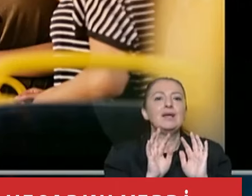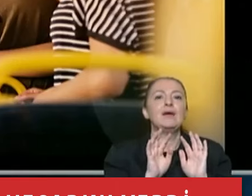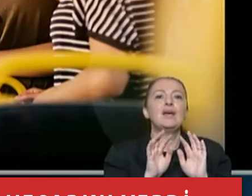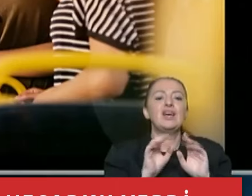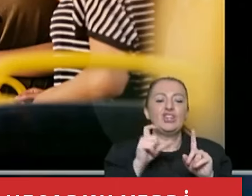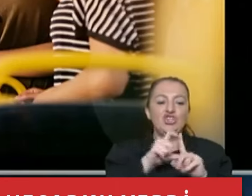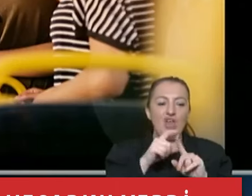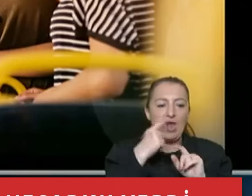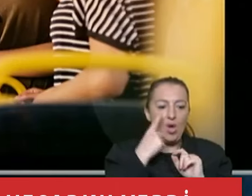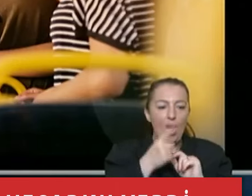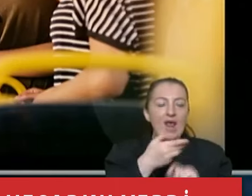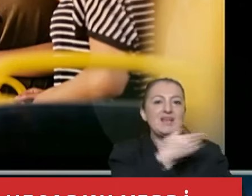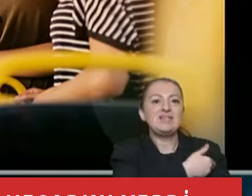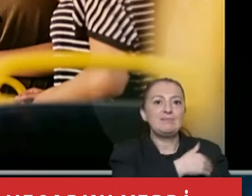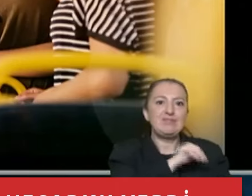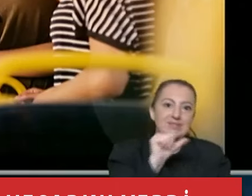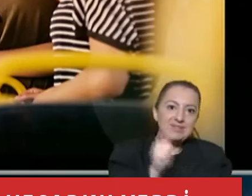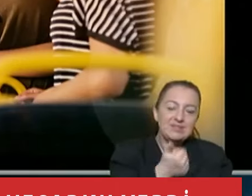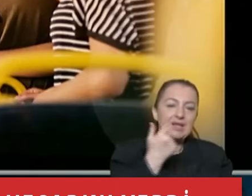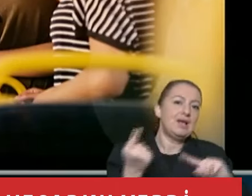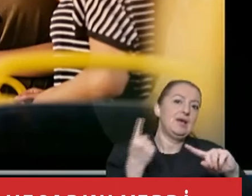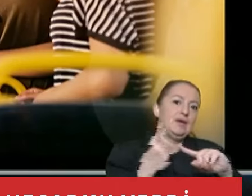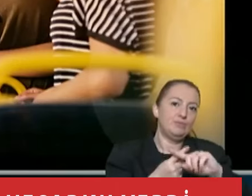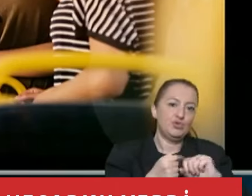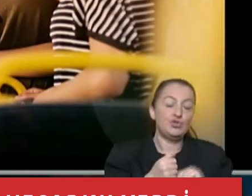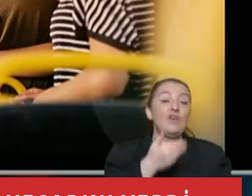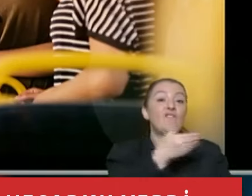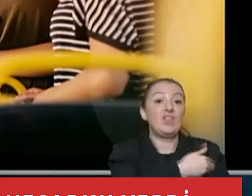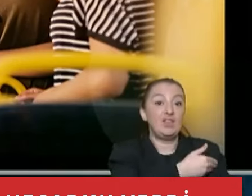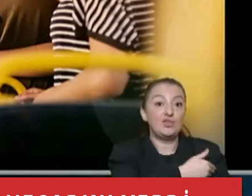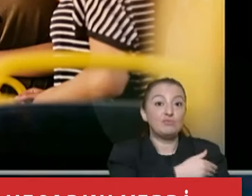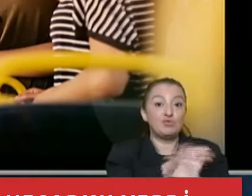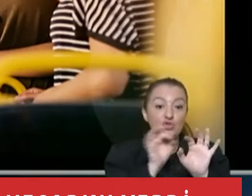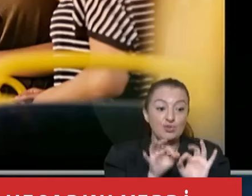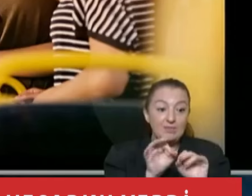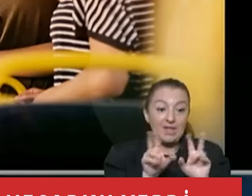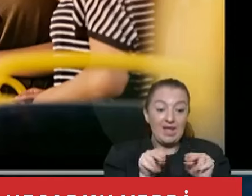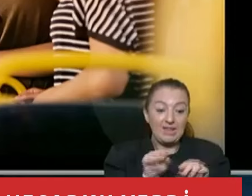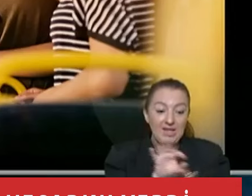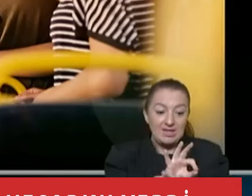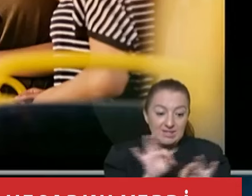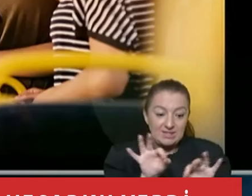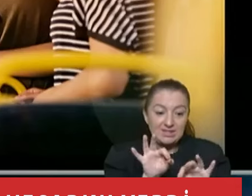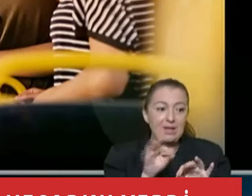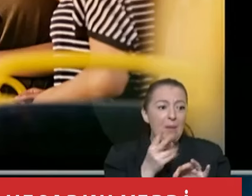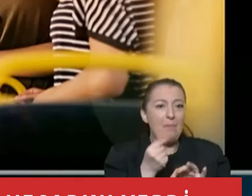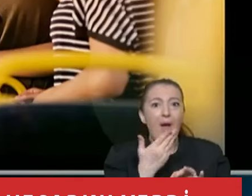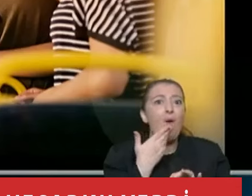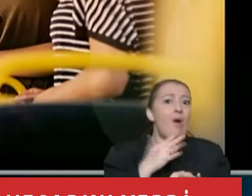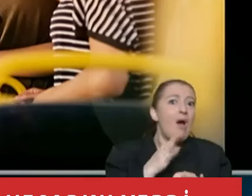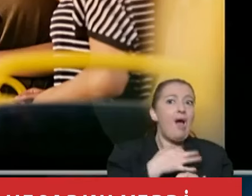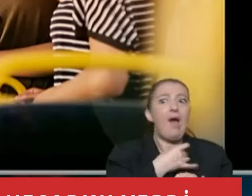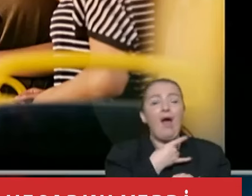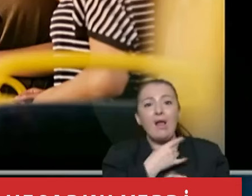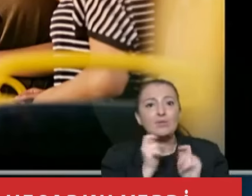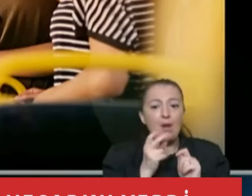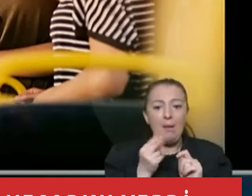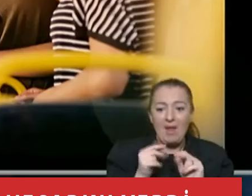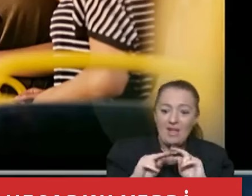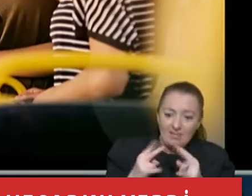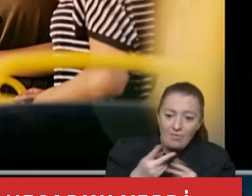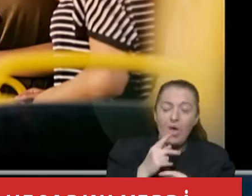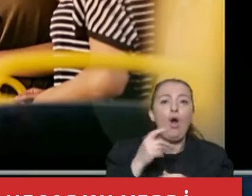dijitalleştirme kalitesini arttırmıştır vatandaşlarımız artık yetersiz bakiye para transferi otomatik